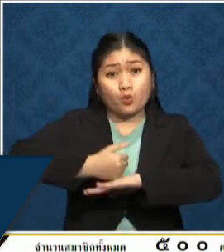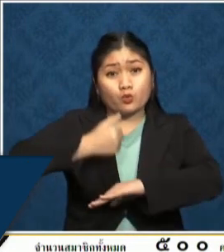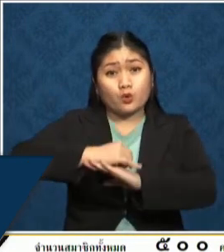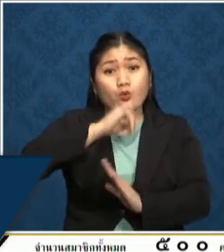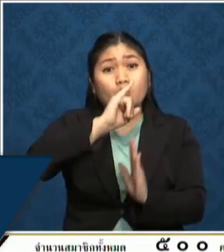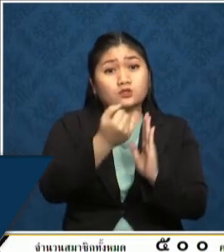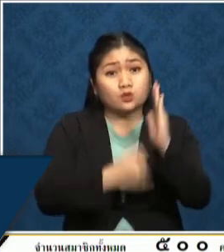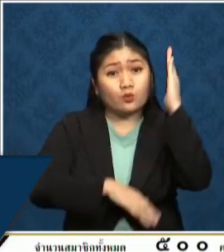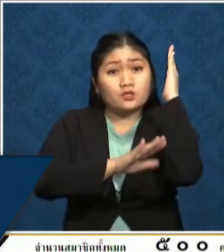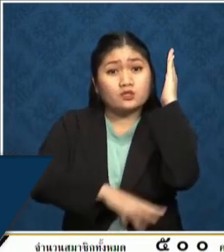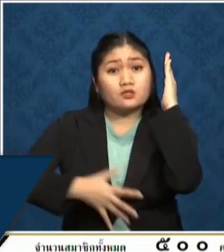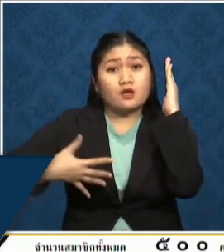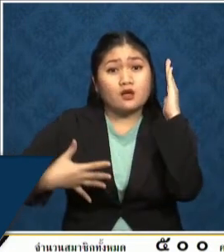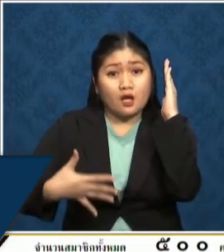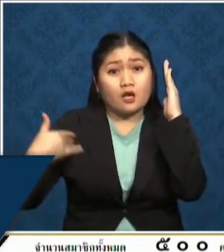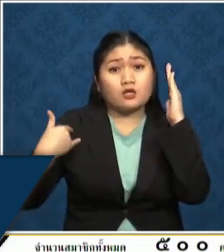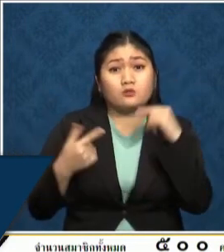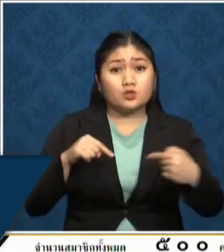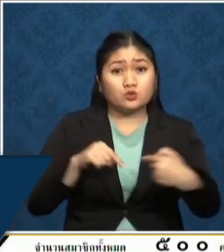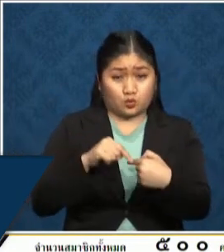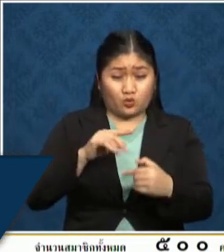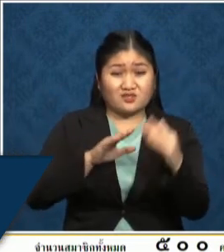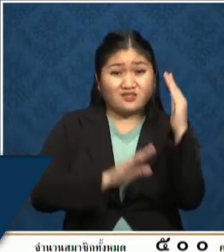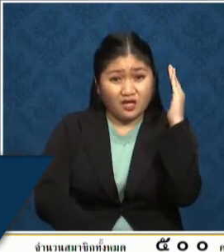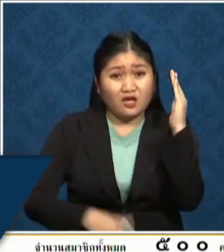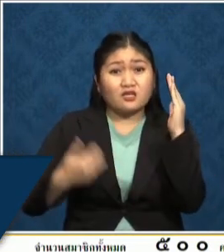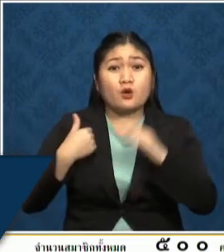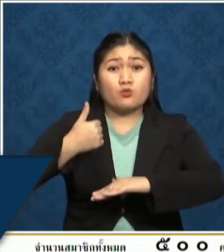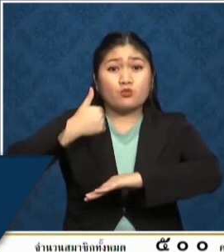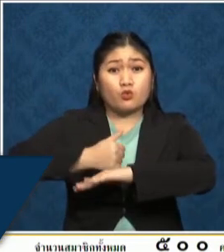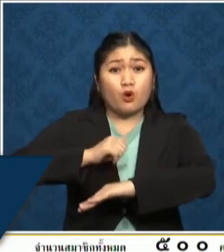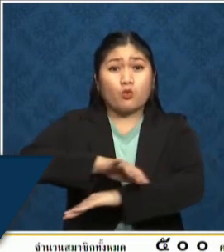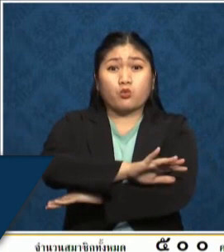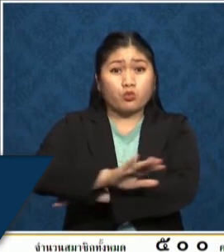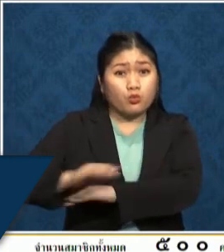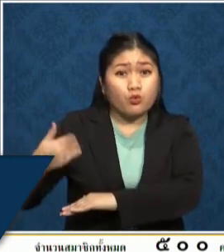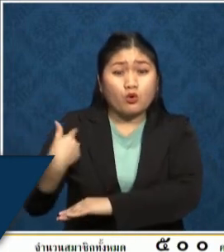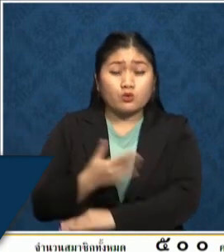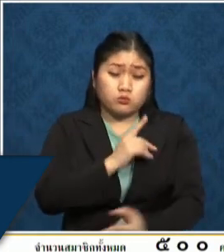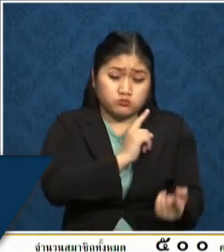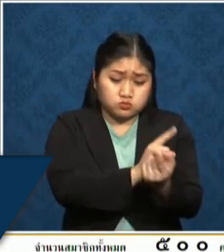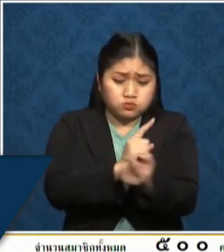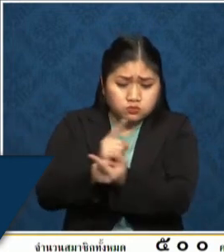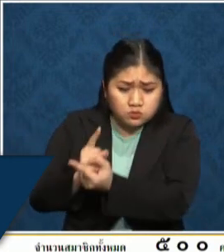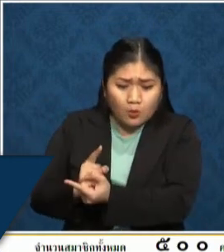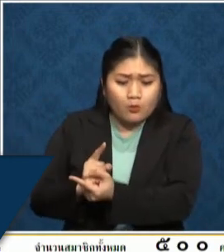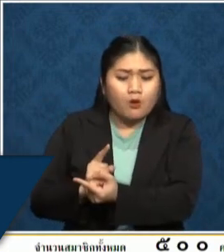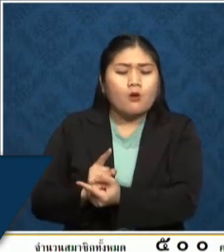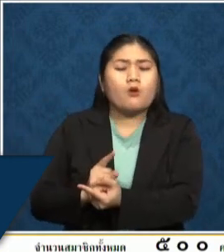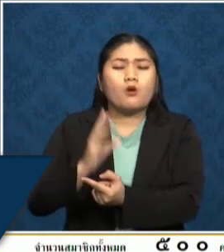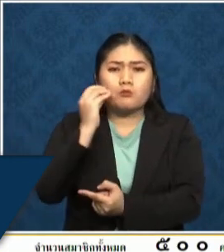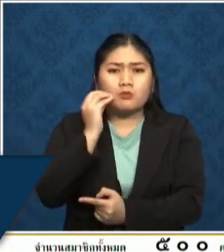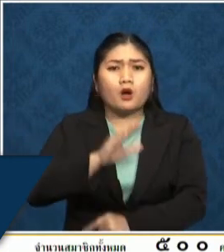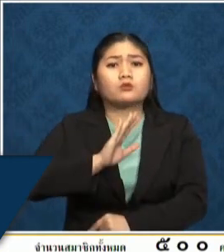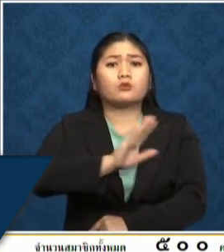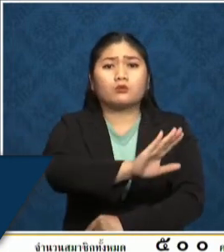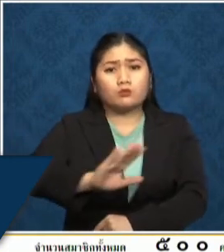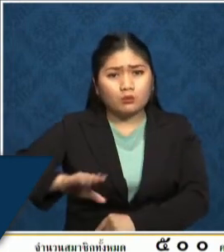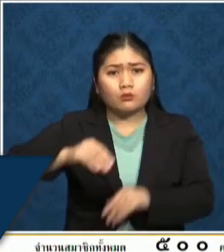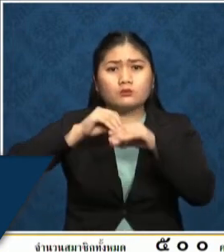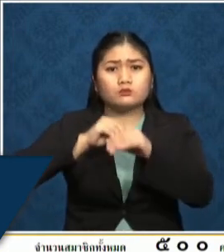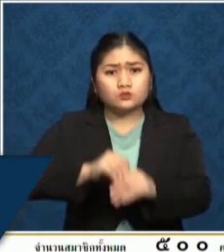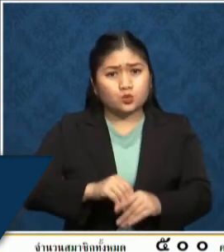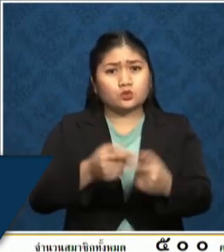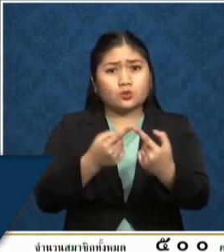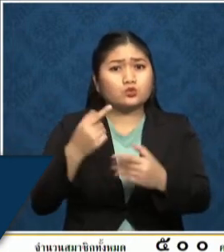อยู่ในจัหวดชัยแดนภาคตายซึงแ่นอนครัู้วชการจัหัดหลายท่านที่ผมไปพบ ท่านเป็นคนในพื้นที่แต่ทานต้ย้อน